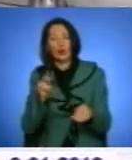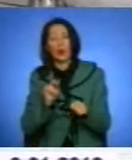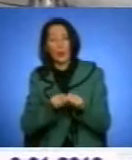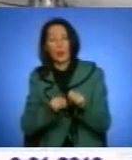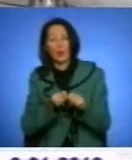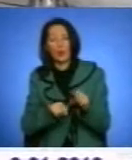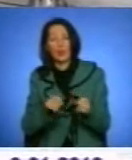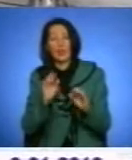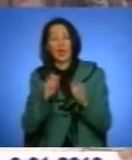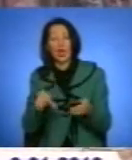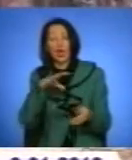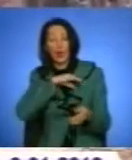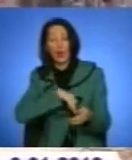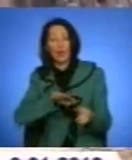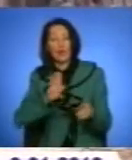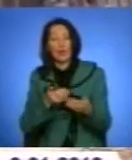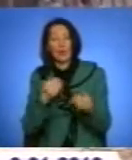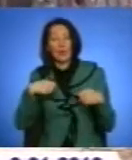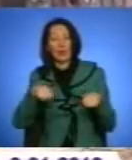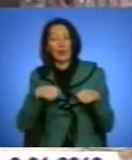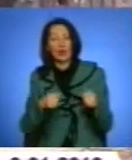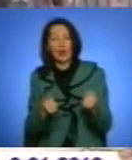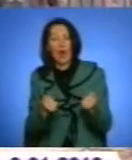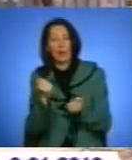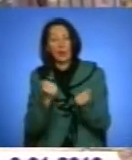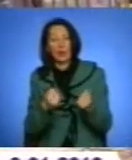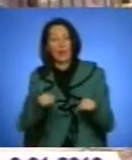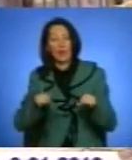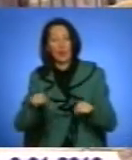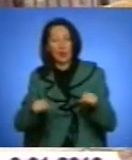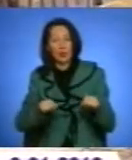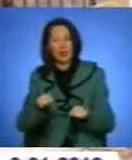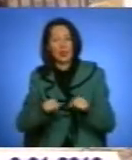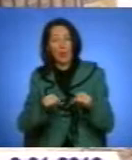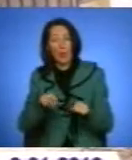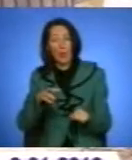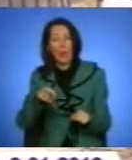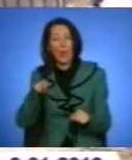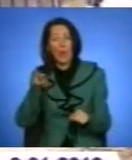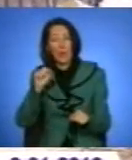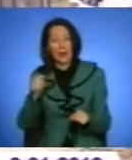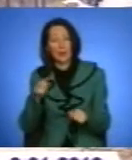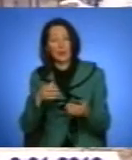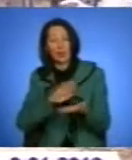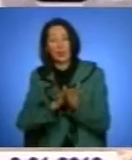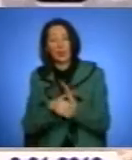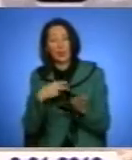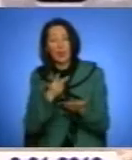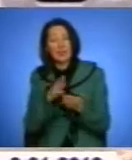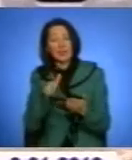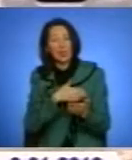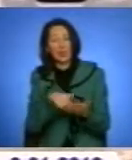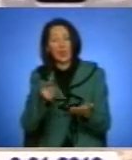від продажу автомобілів, мотоциклів, мопедів. Положення передбачають скасування податку від продажу або обміну